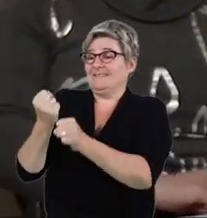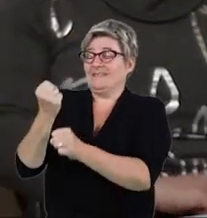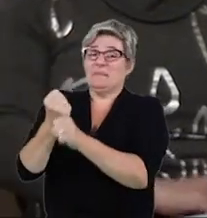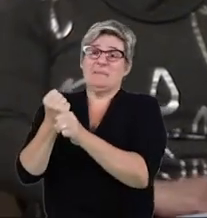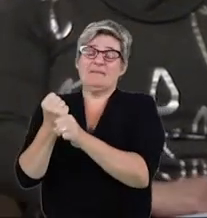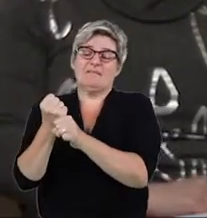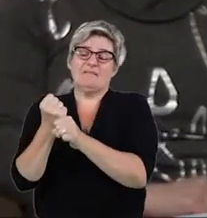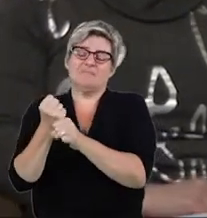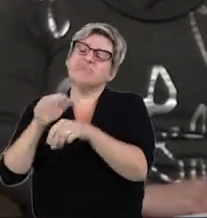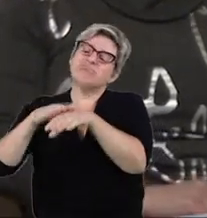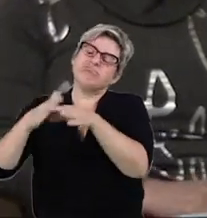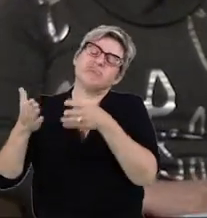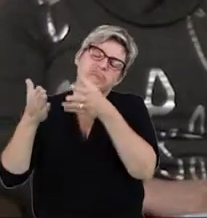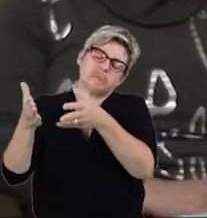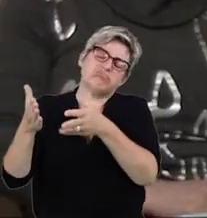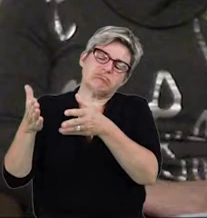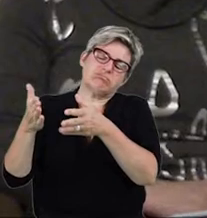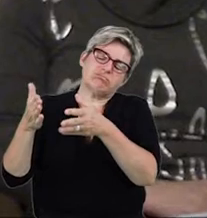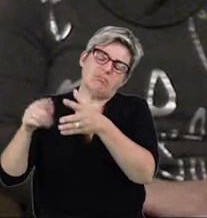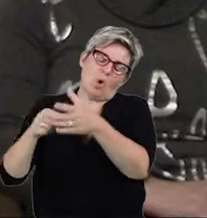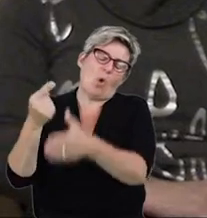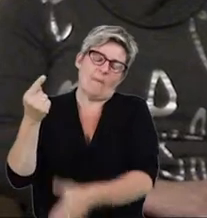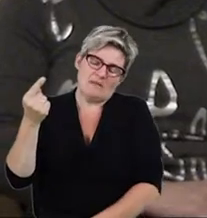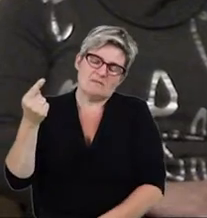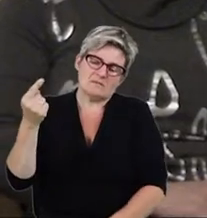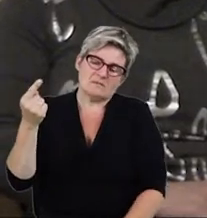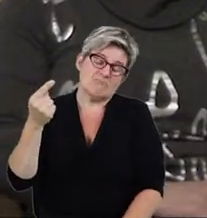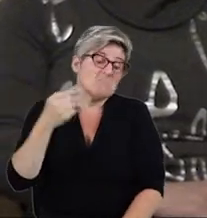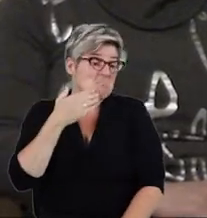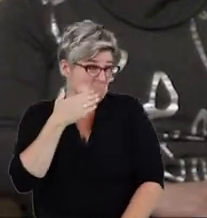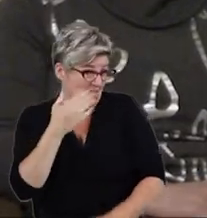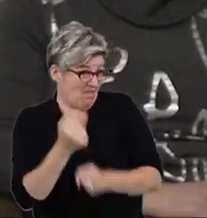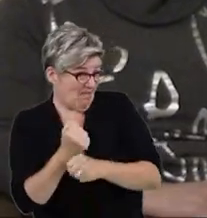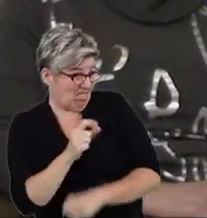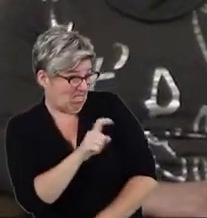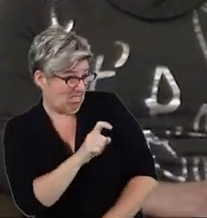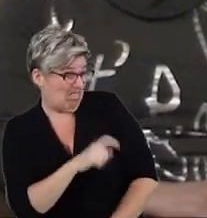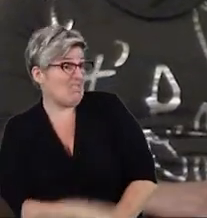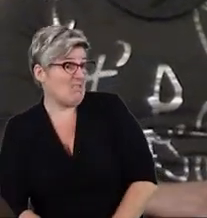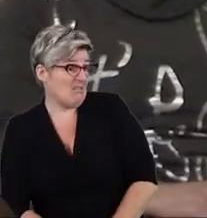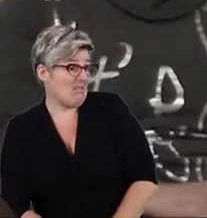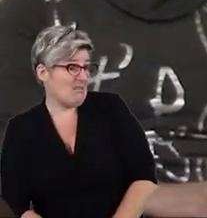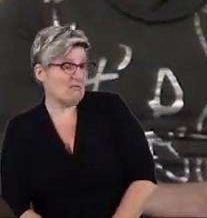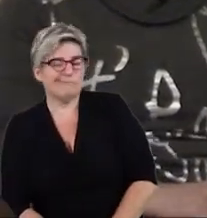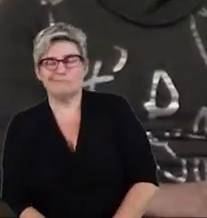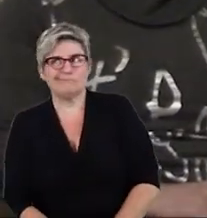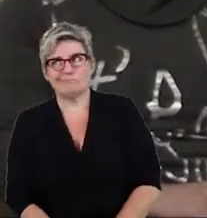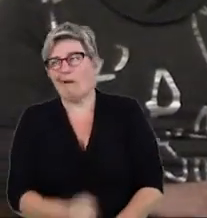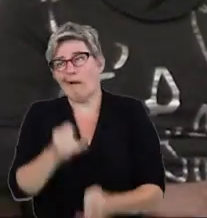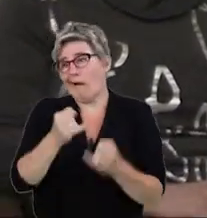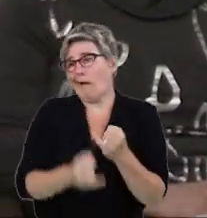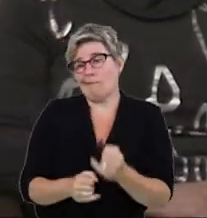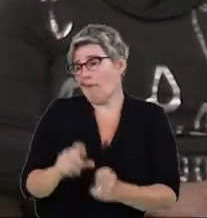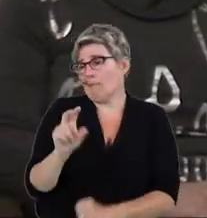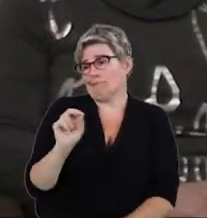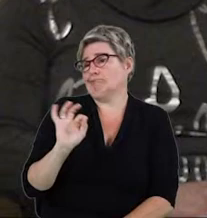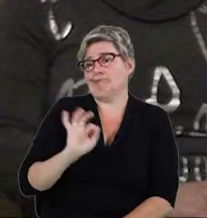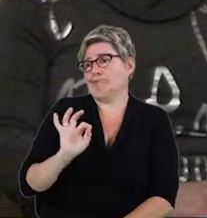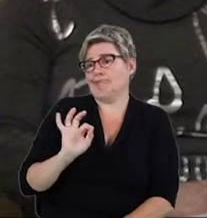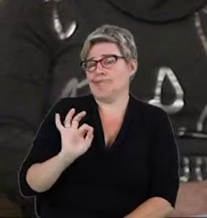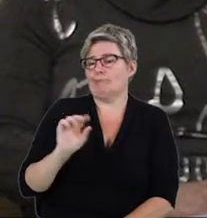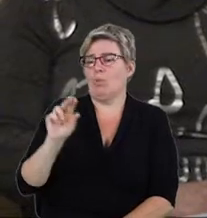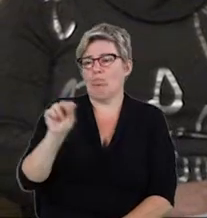m'a suggéré qu'elle reprenne sa 3e année une 2e fois. Est-ce que c'était une bonne chose?